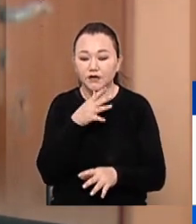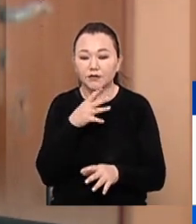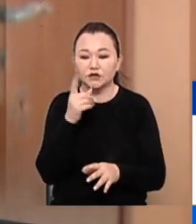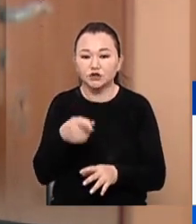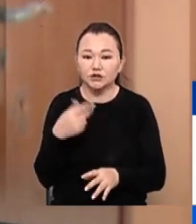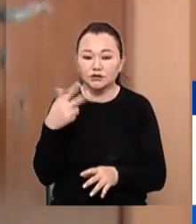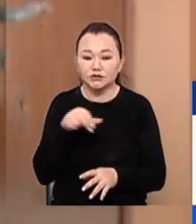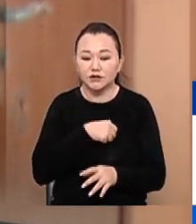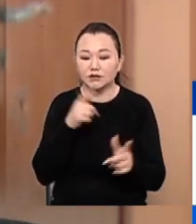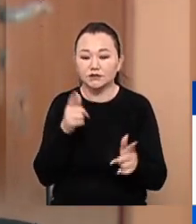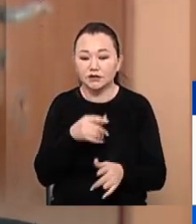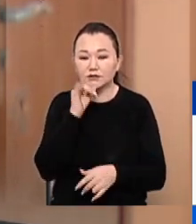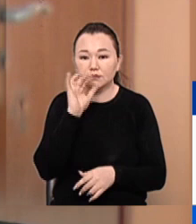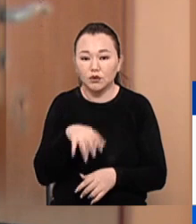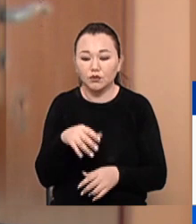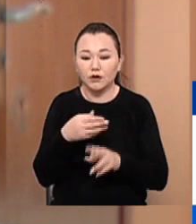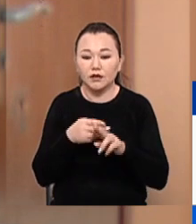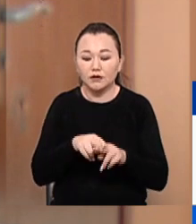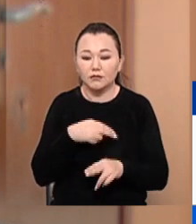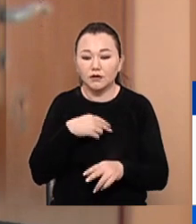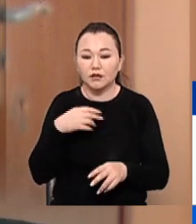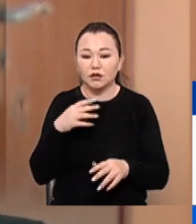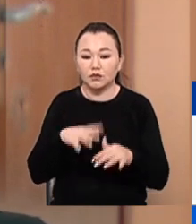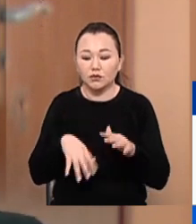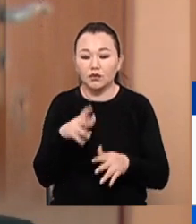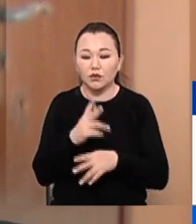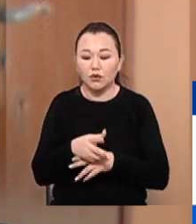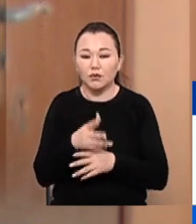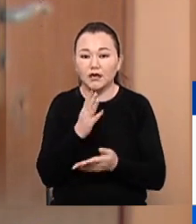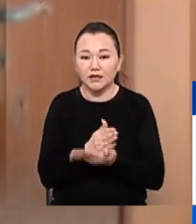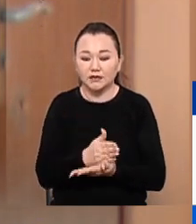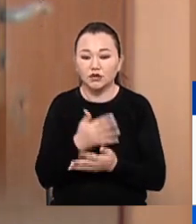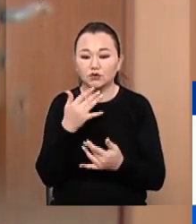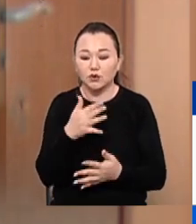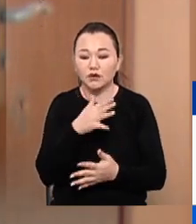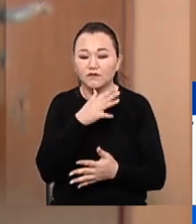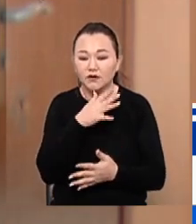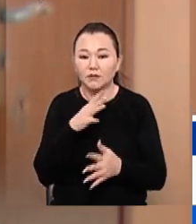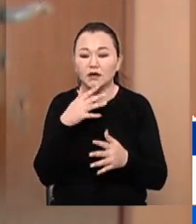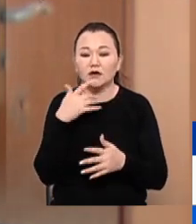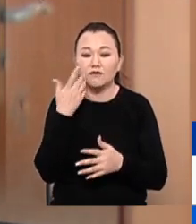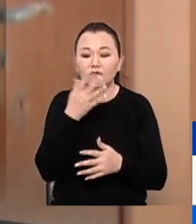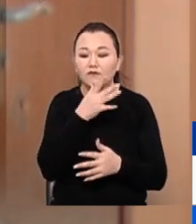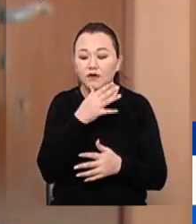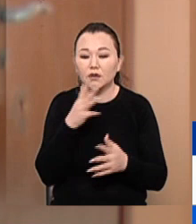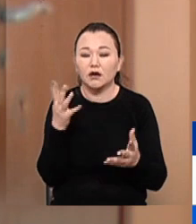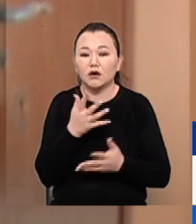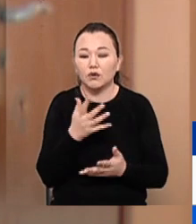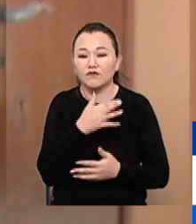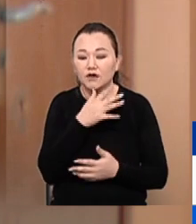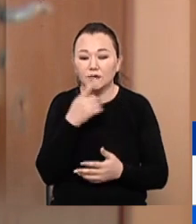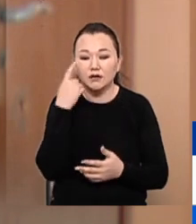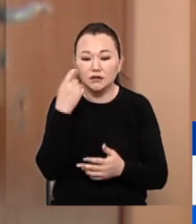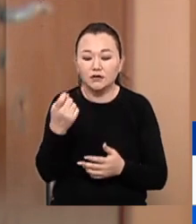жарым сағат дегенге мен келісе алмаймын. Өйткені менің қолымда камерада да тұр, қанша кезде болып, қай кездерде